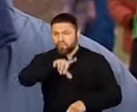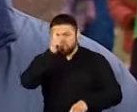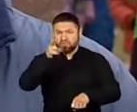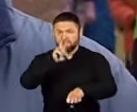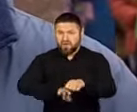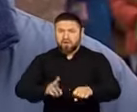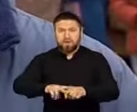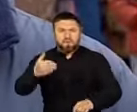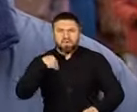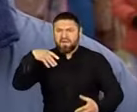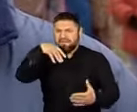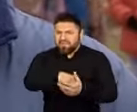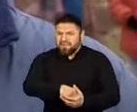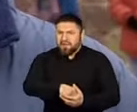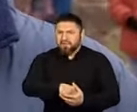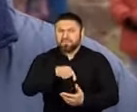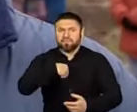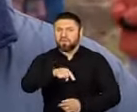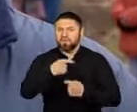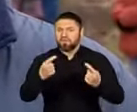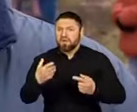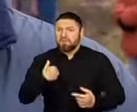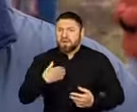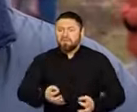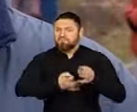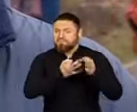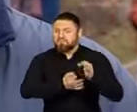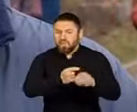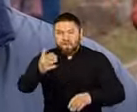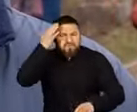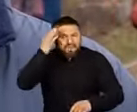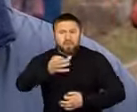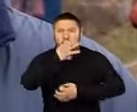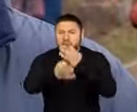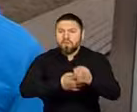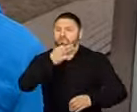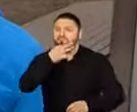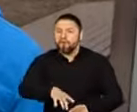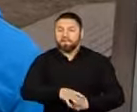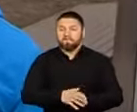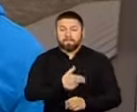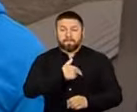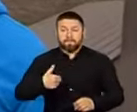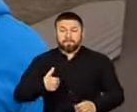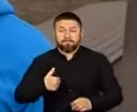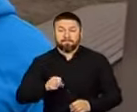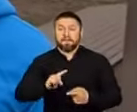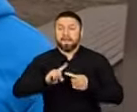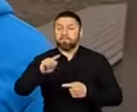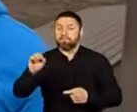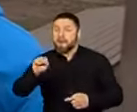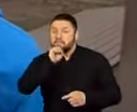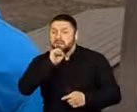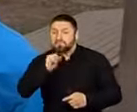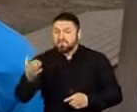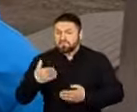którzy bezpośrednio uczestniczyli w tych wydarzeniach, przekazywali tą wiedzę, przekazywali młodym. Nasza prababcia